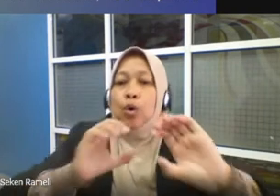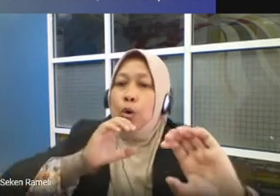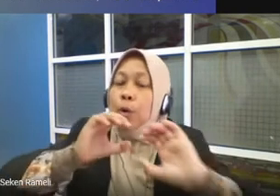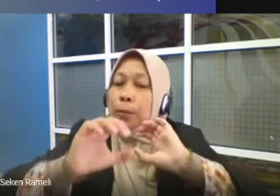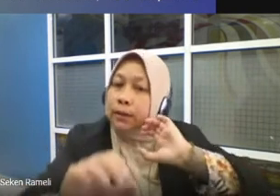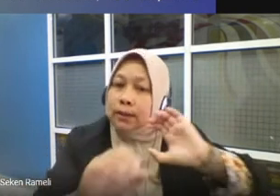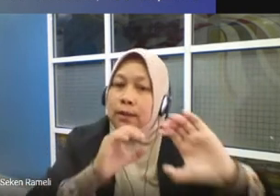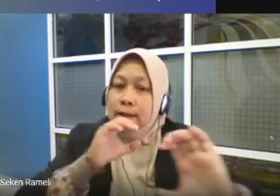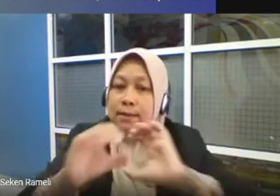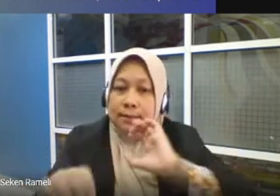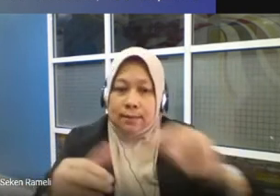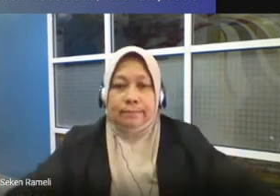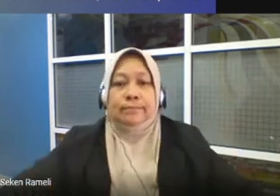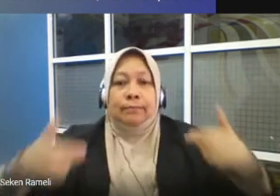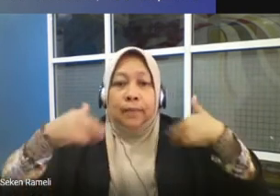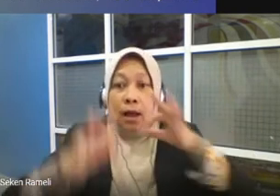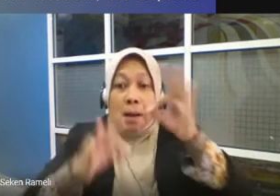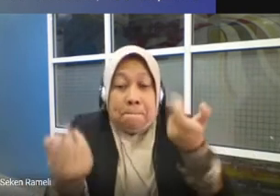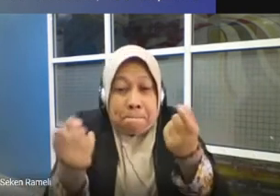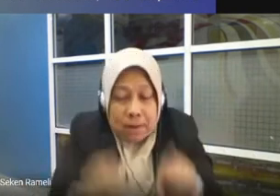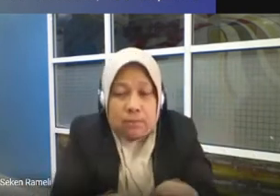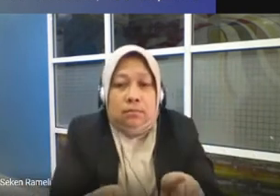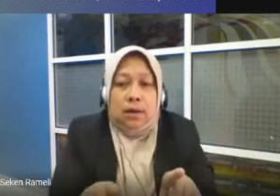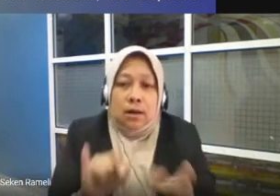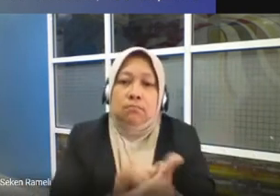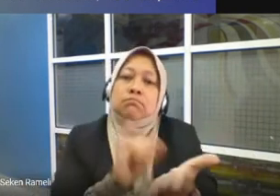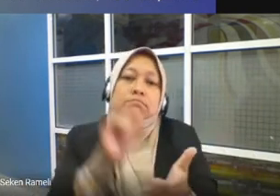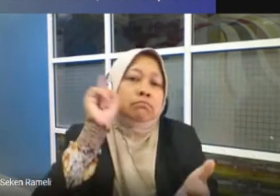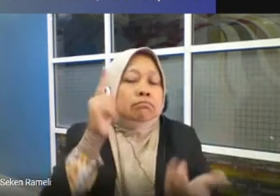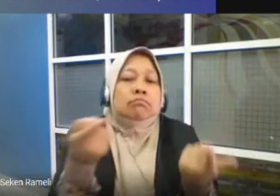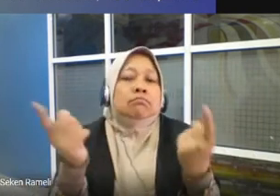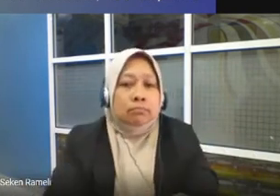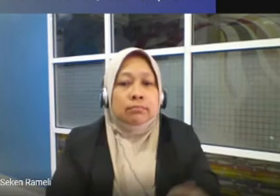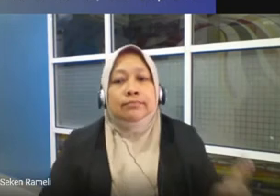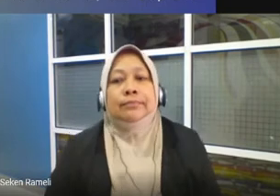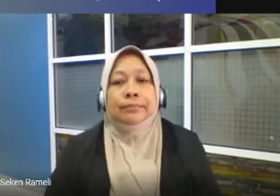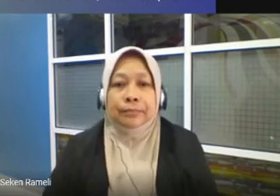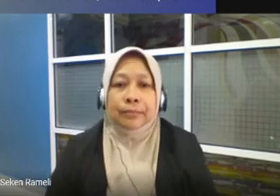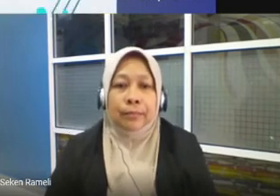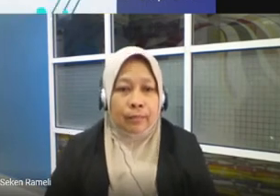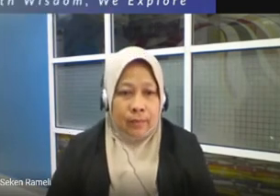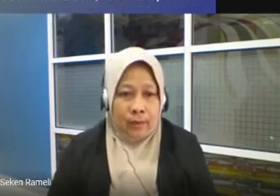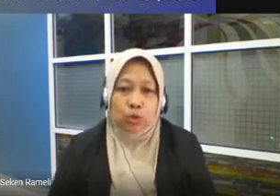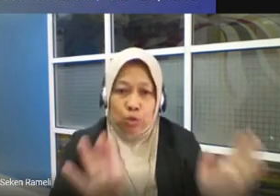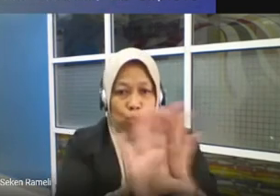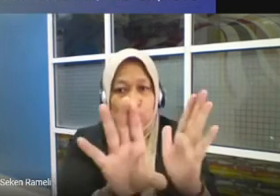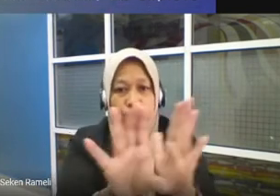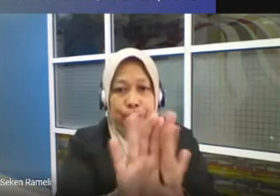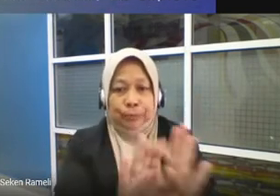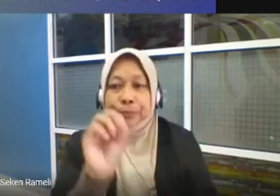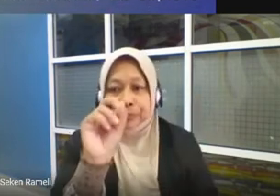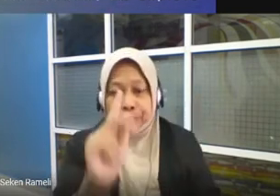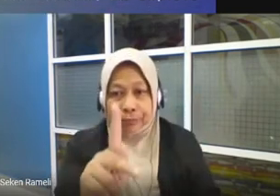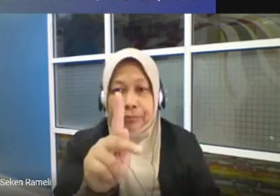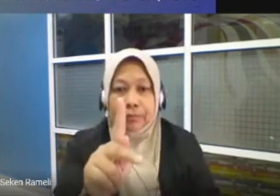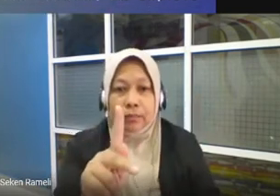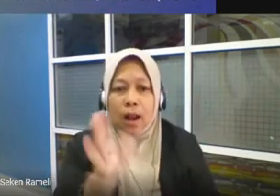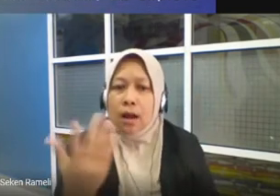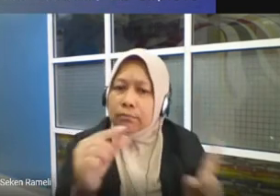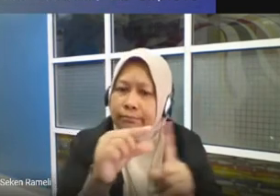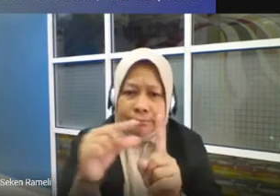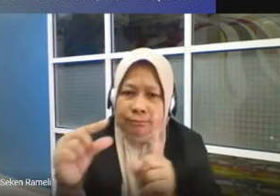membantu mereka dalam kehidupan sekiranya berlaku kejadian yang seperti inilah. Okay, ini contoh dia lah. Okay, so dari segi